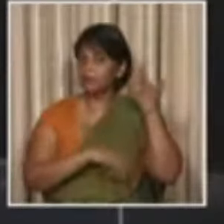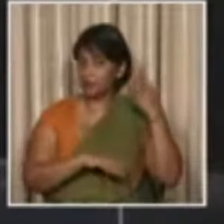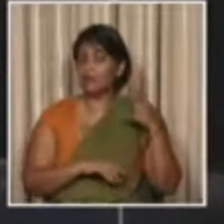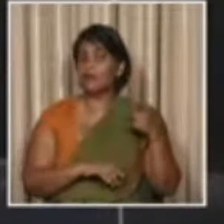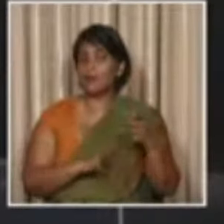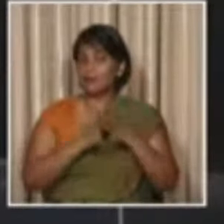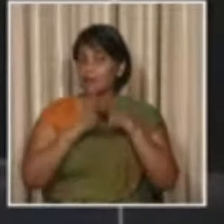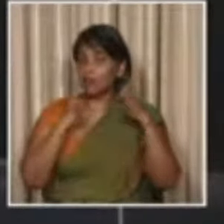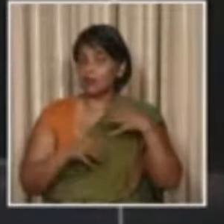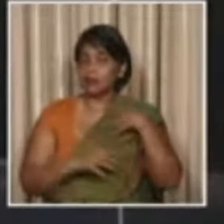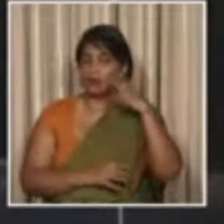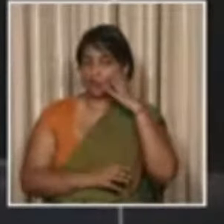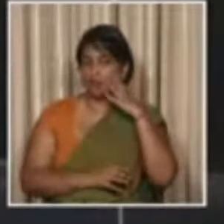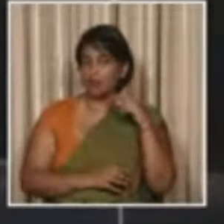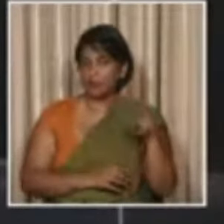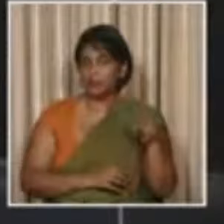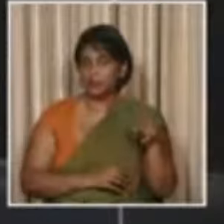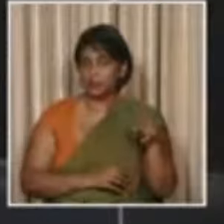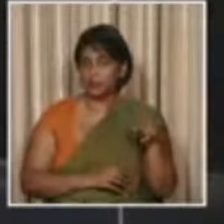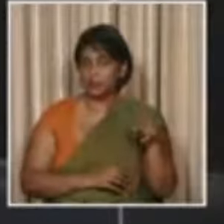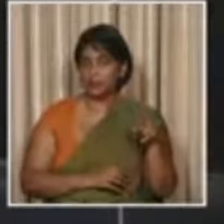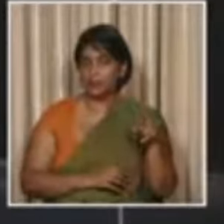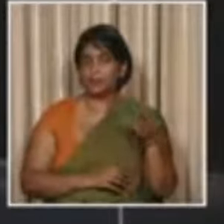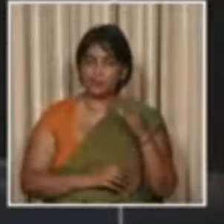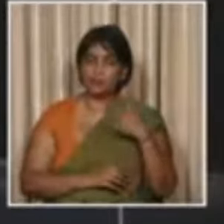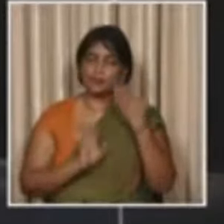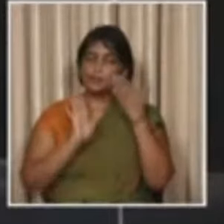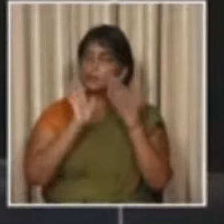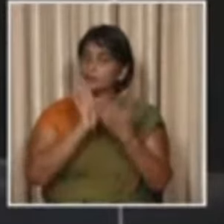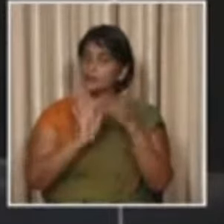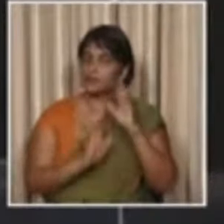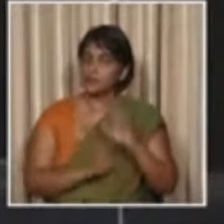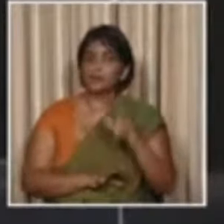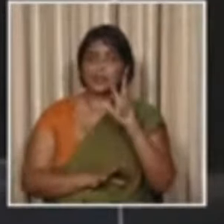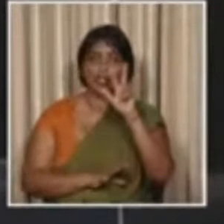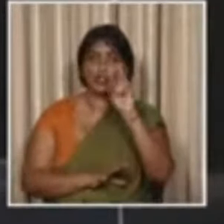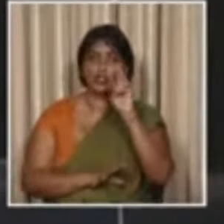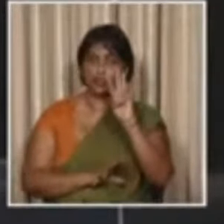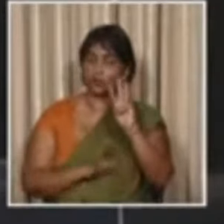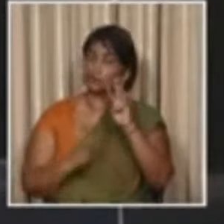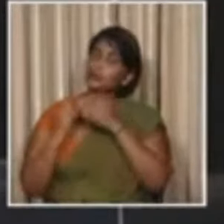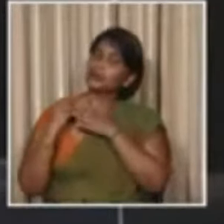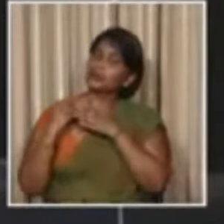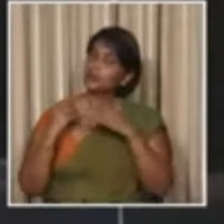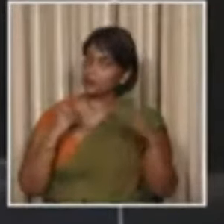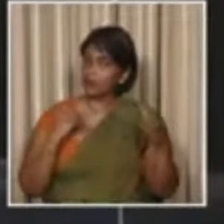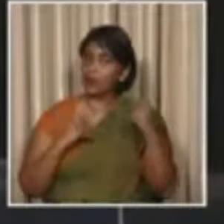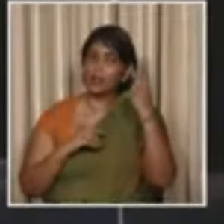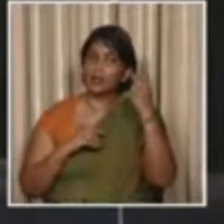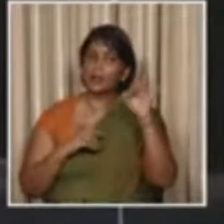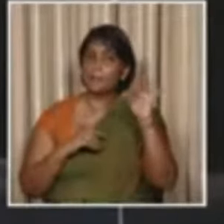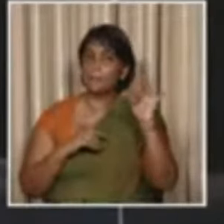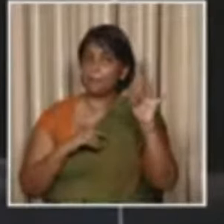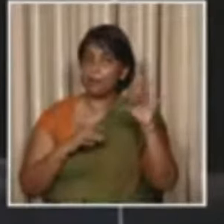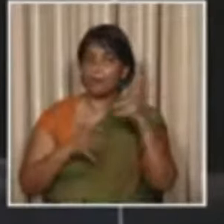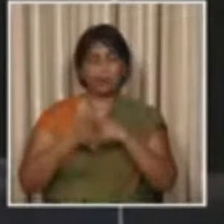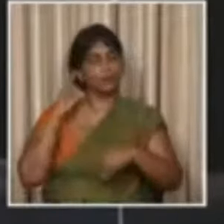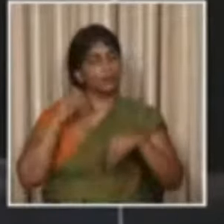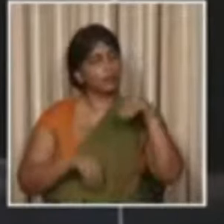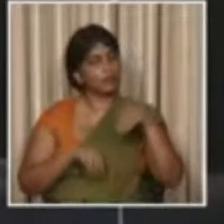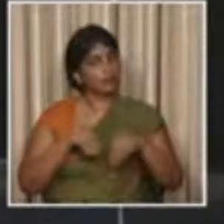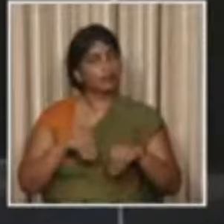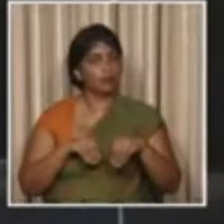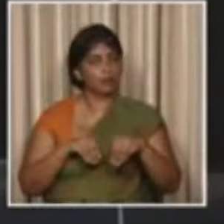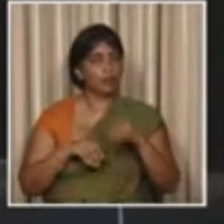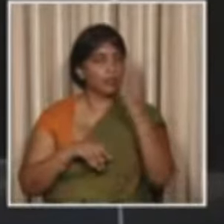බොහෝ දෙනාට අමතකයි. මට පෙන්වන්න ඕනේ කියලා තිබුණේ 83 ඉඳලා 2015 මැතිවරණය දක්වා 15